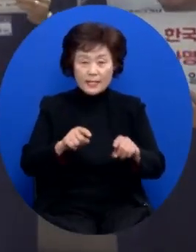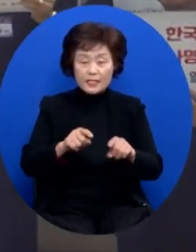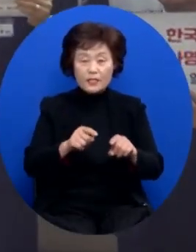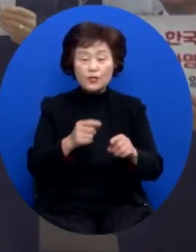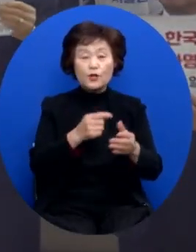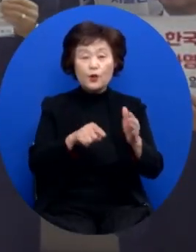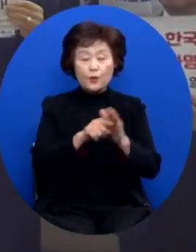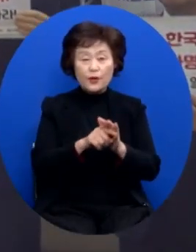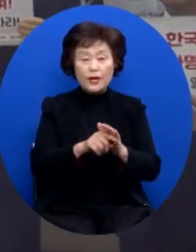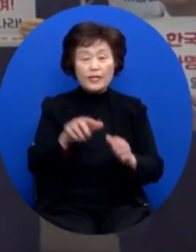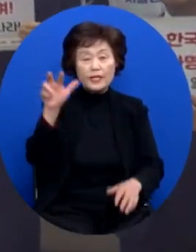나갈 계획입니다